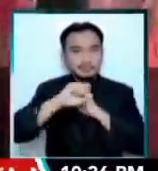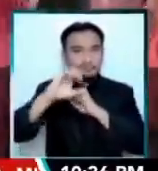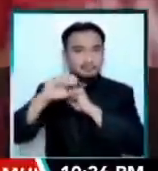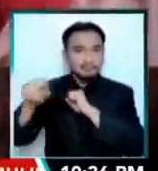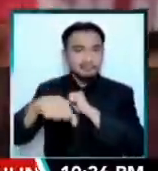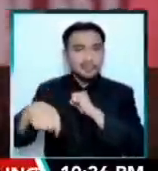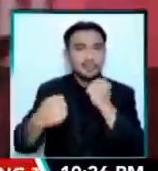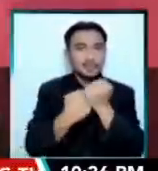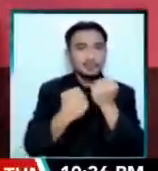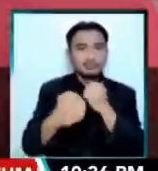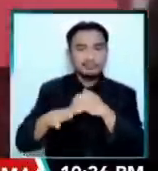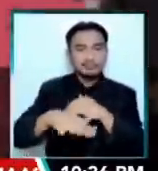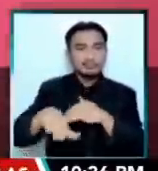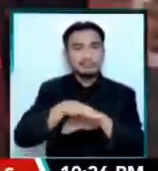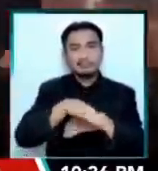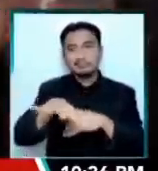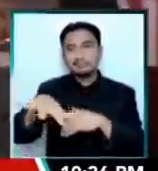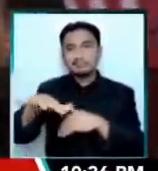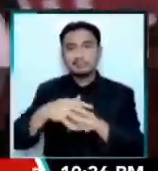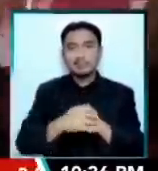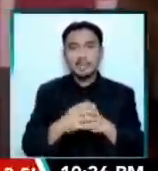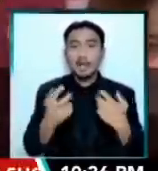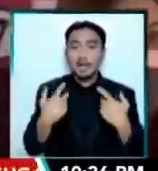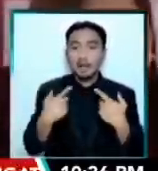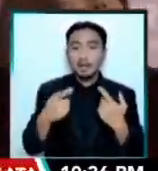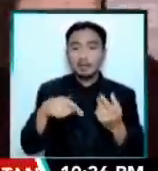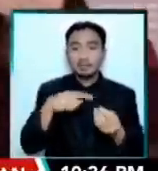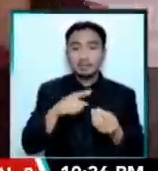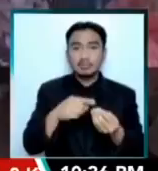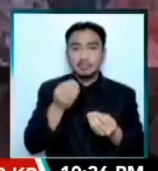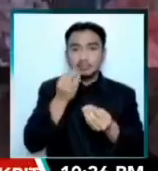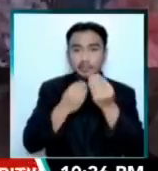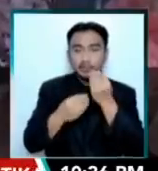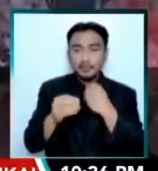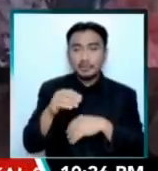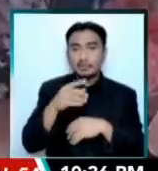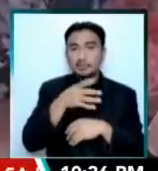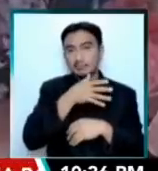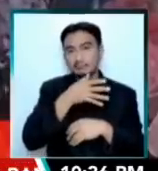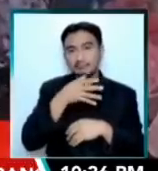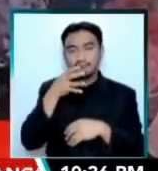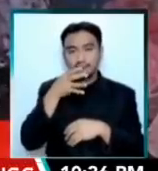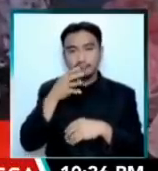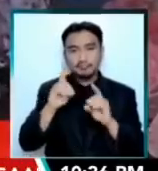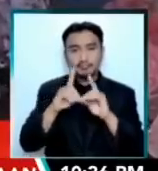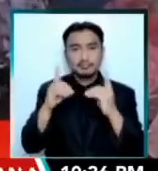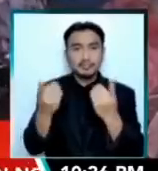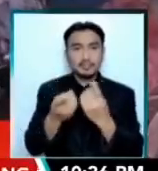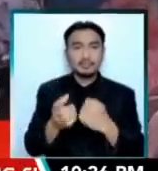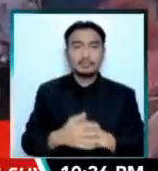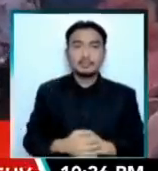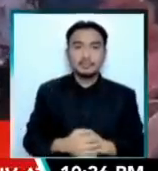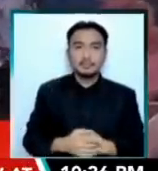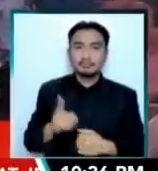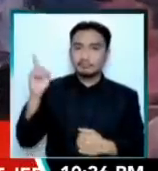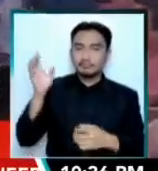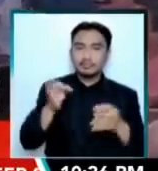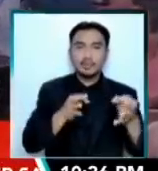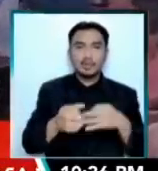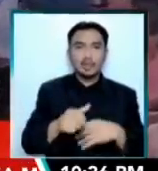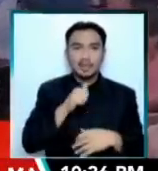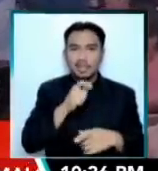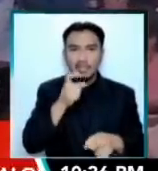Pangilinan binatikos ang importasyon ng pagkain ng Department of Agriculture. Hindi tama na lagi na lang ini-import